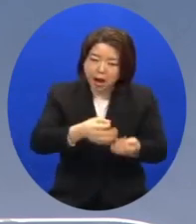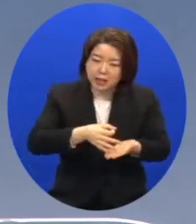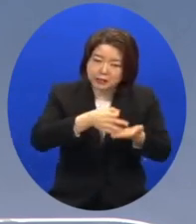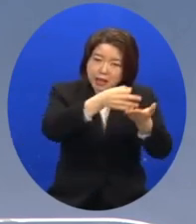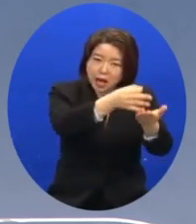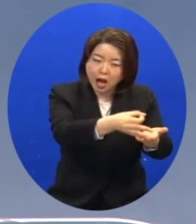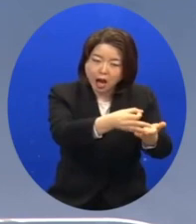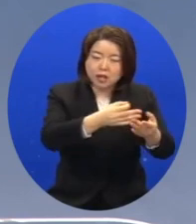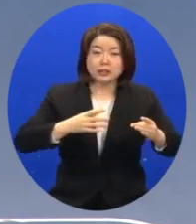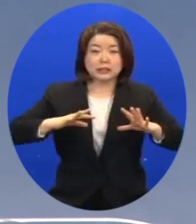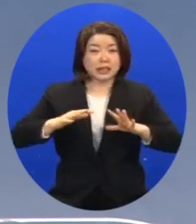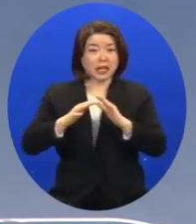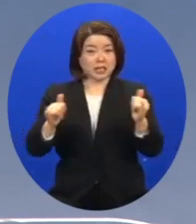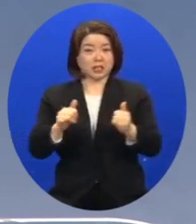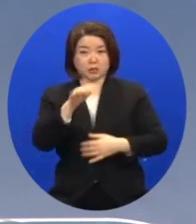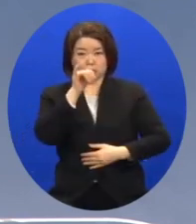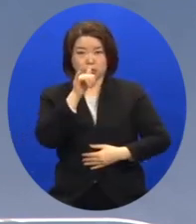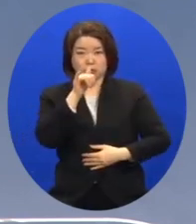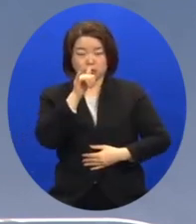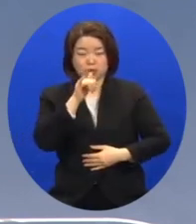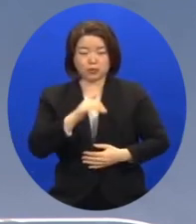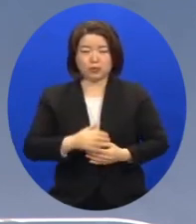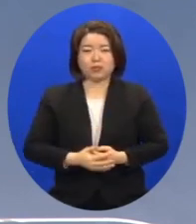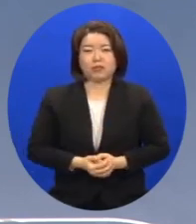자랑으로 삼는 교회 인도 있습니다